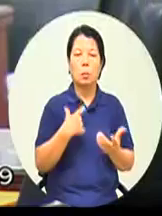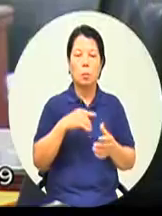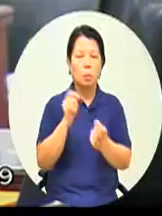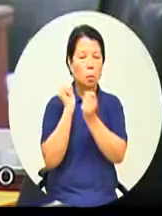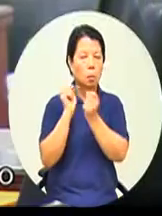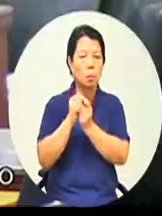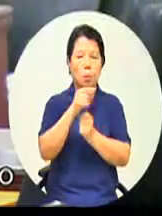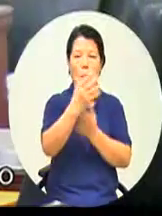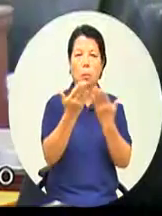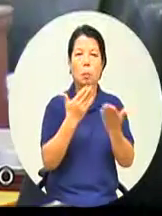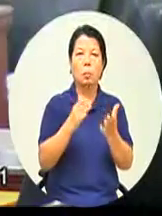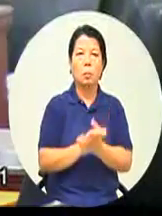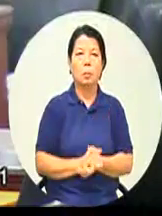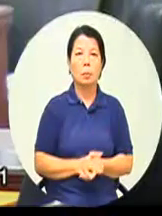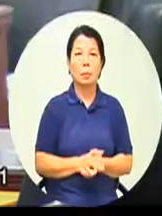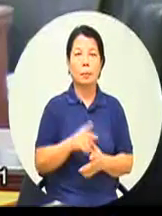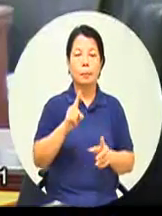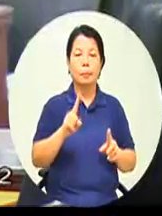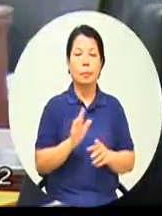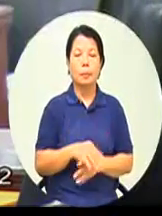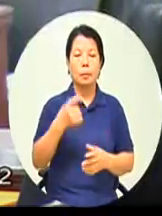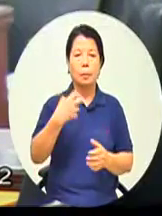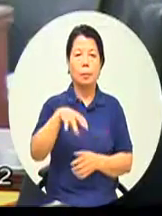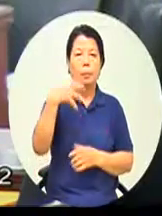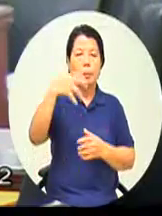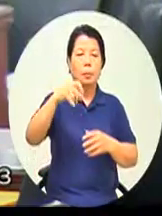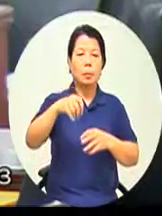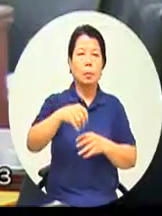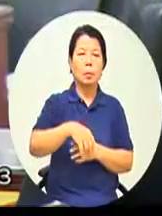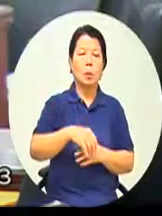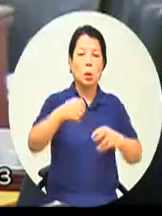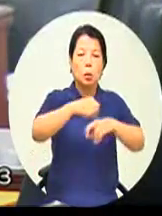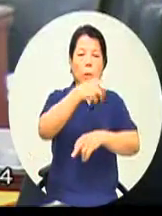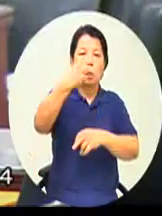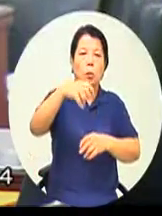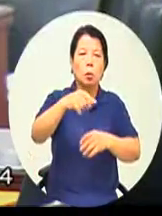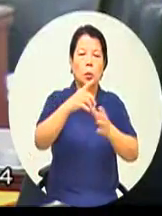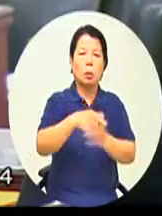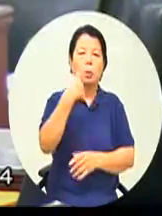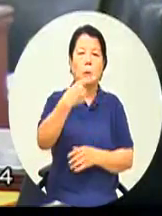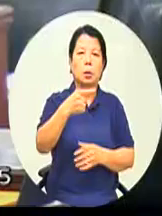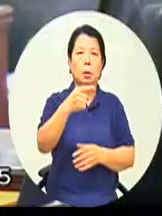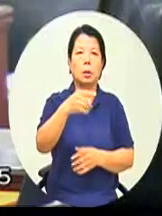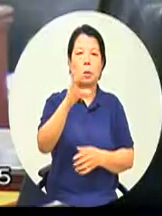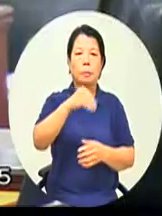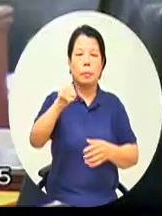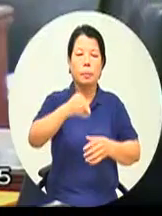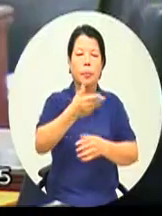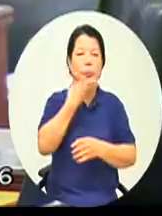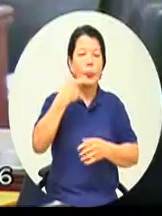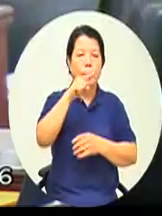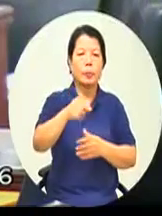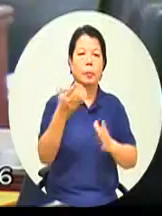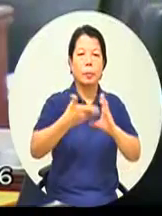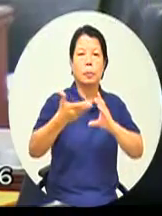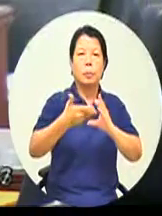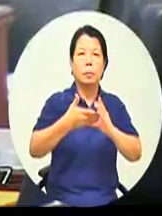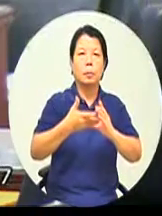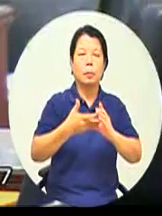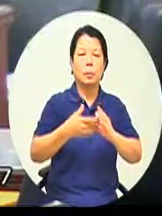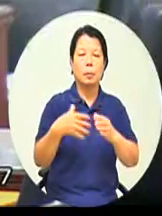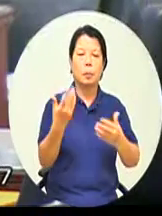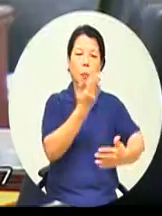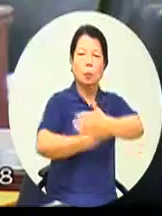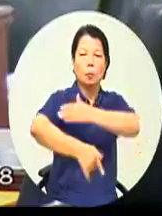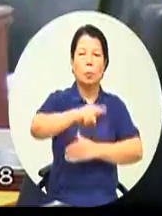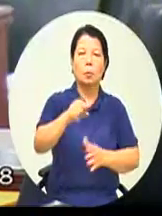清楚，我们有一个金钟奖，就是我们一把青这样子的一个电视剧，那这个电视剧它的